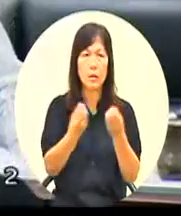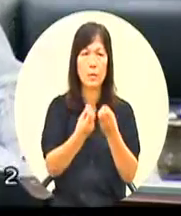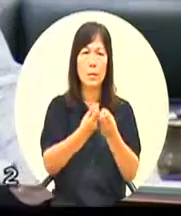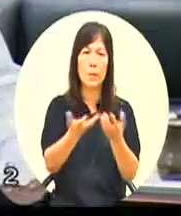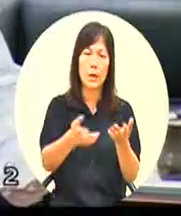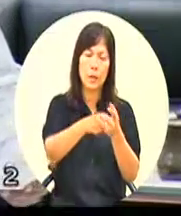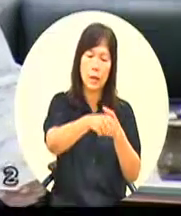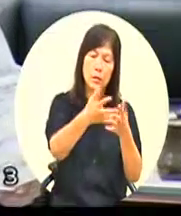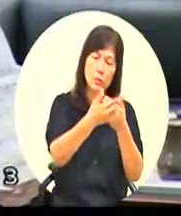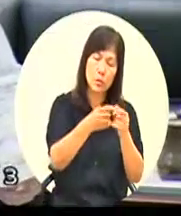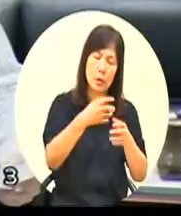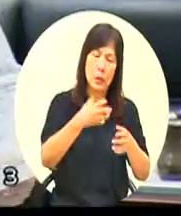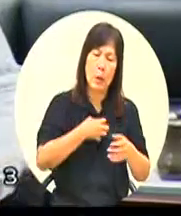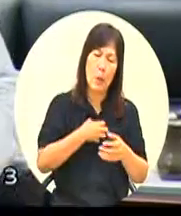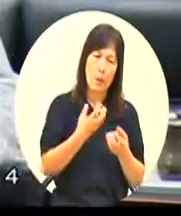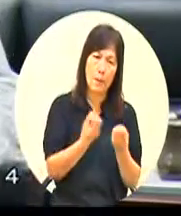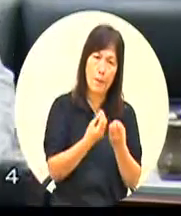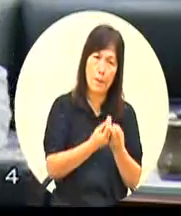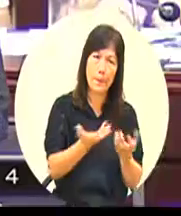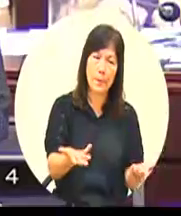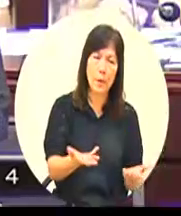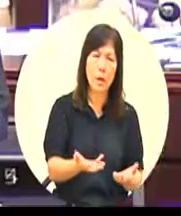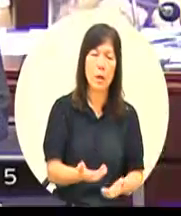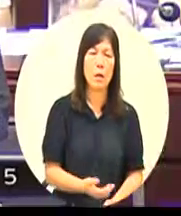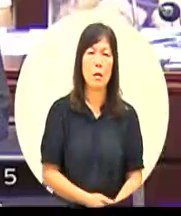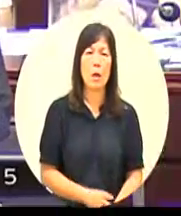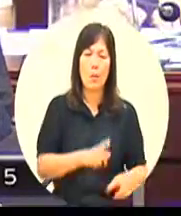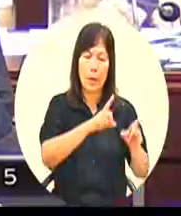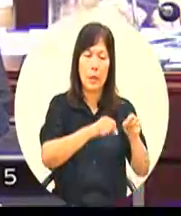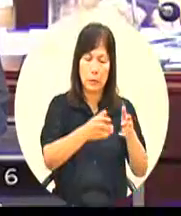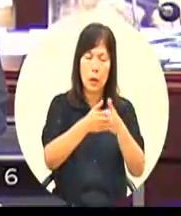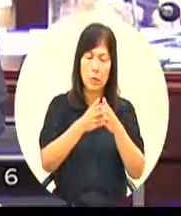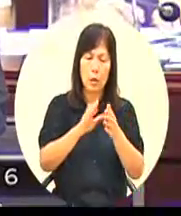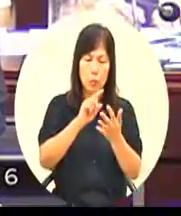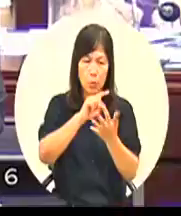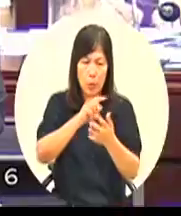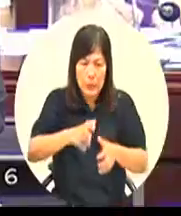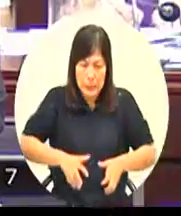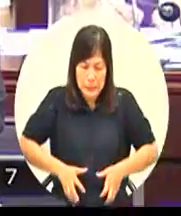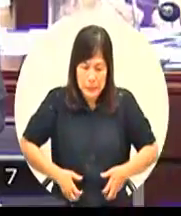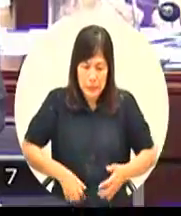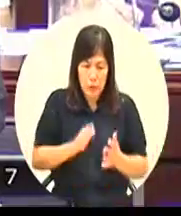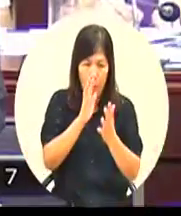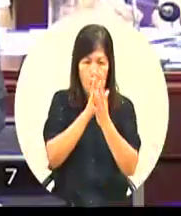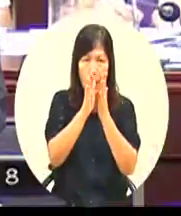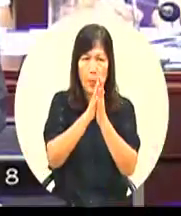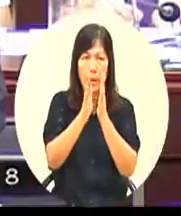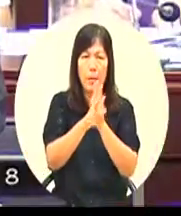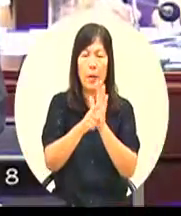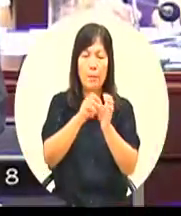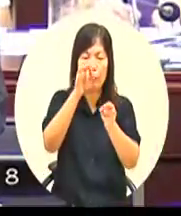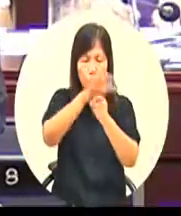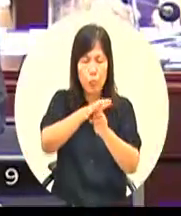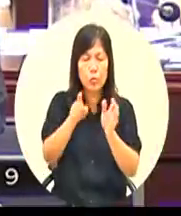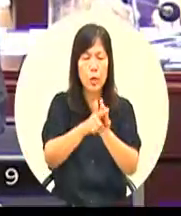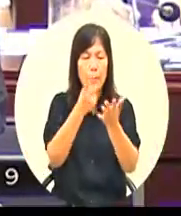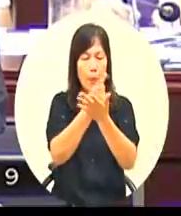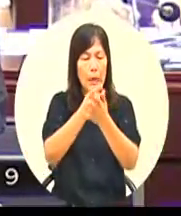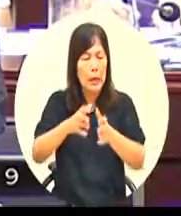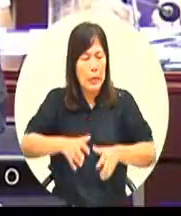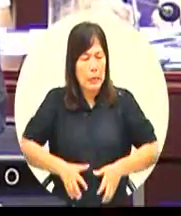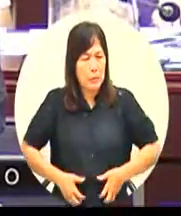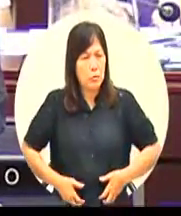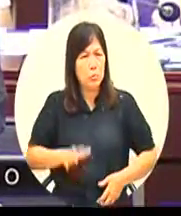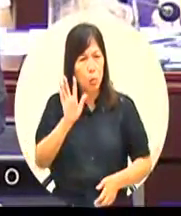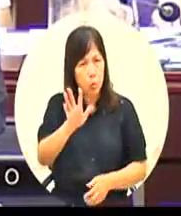学生的安全怎么办呢？ 议员都只能够按照需求的急迫性排队补助， 每一项都非常的急迫